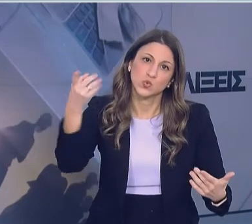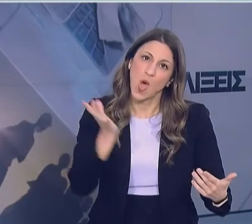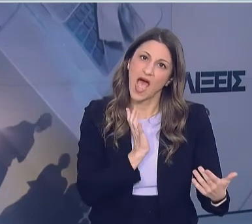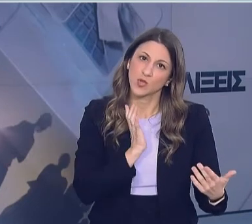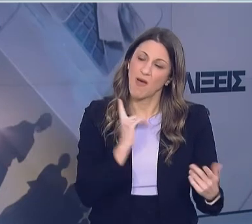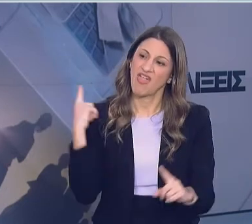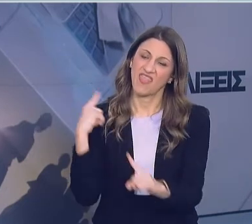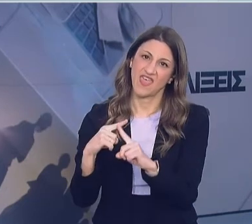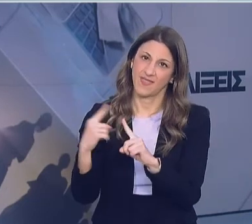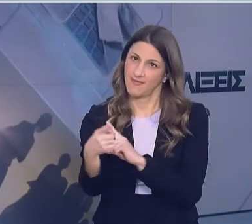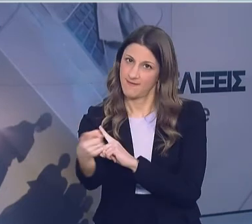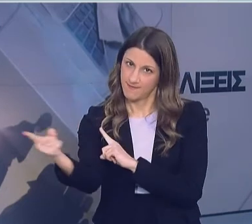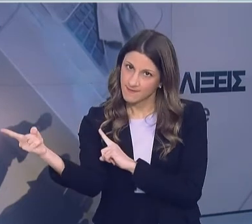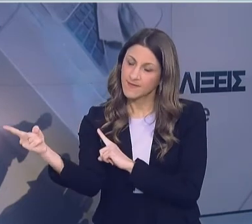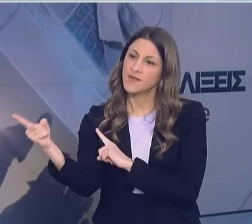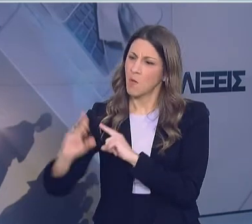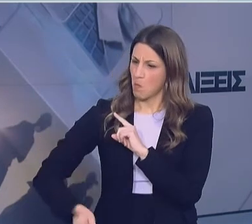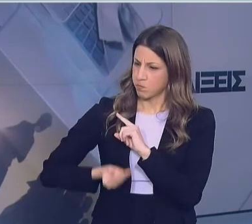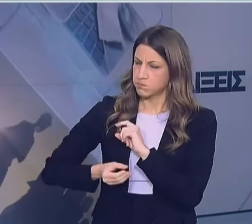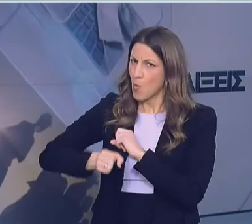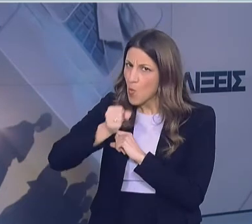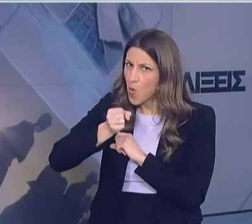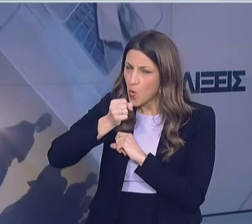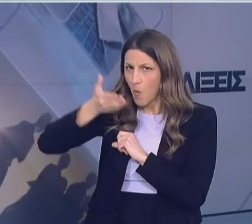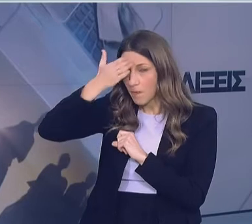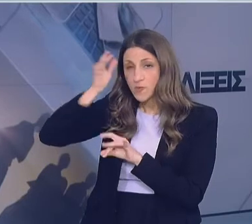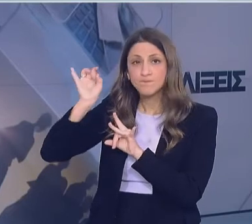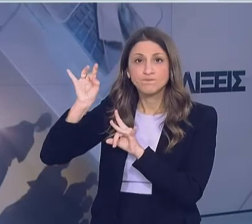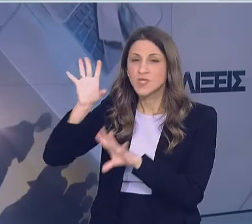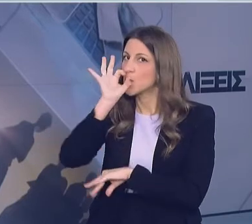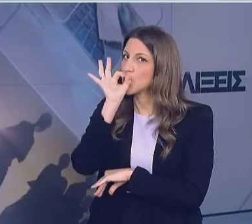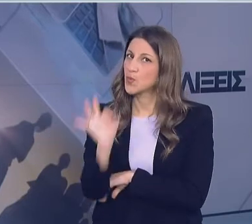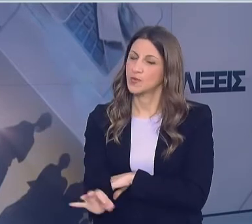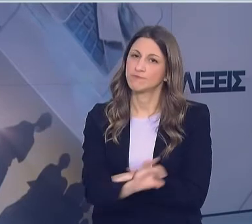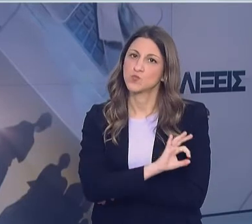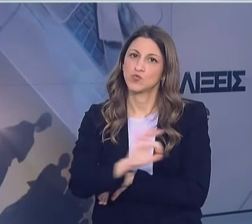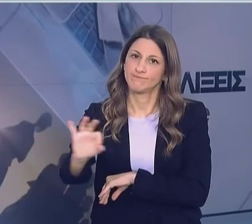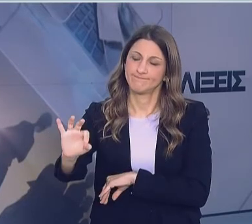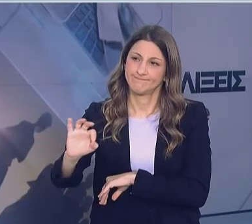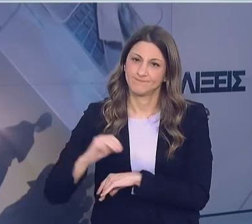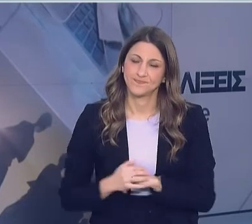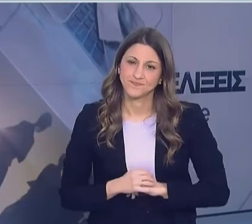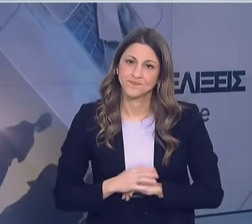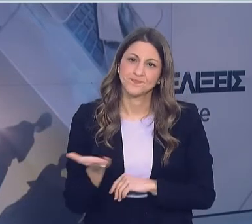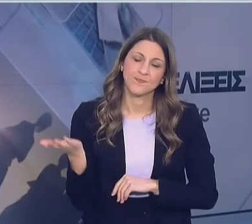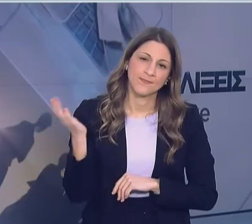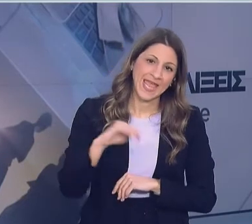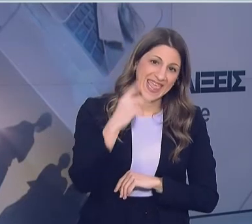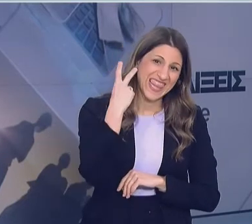θετικών είναι ασυμπτωματική. Τώρα, σε σχέση με τους